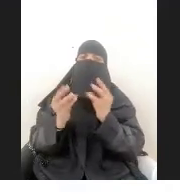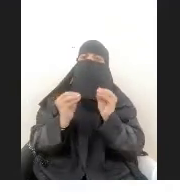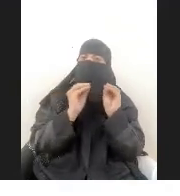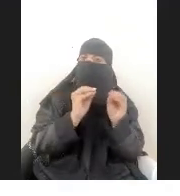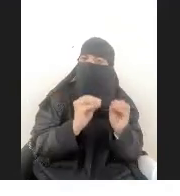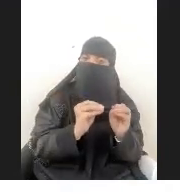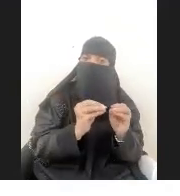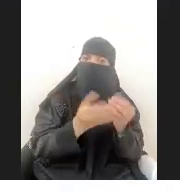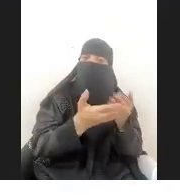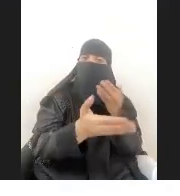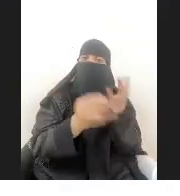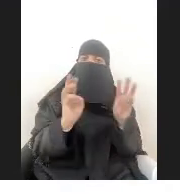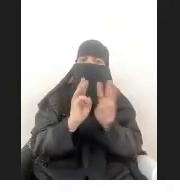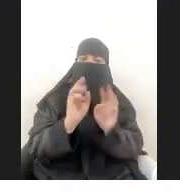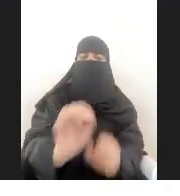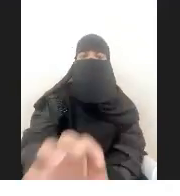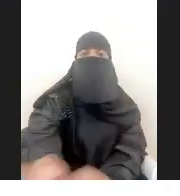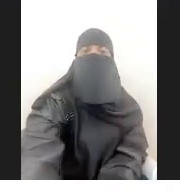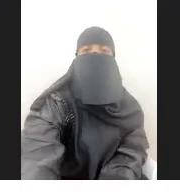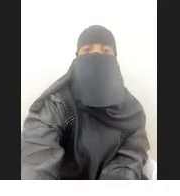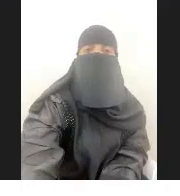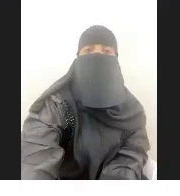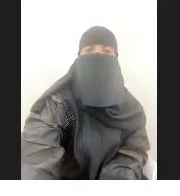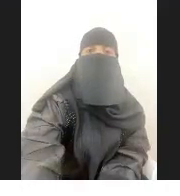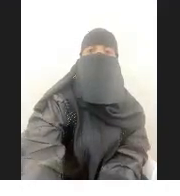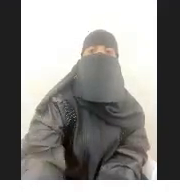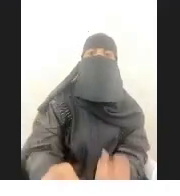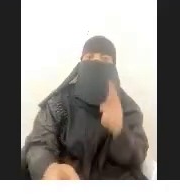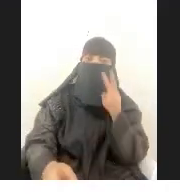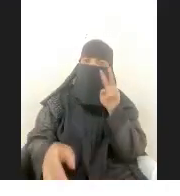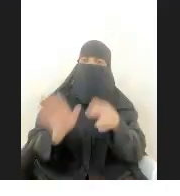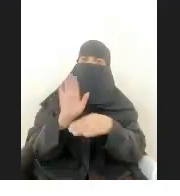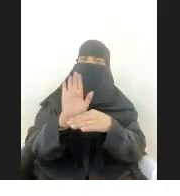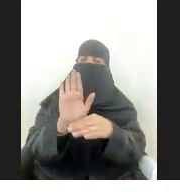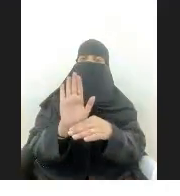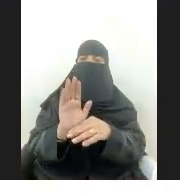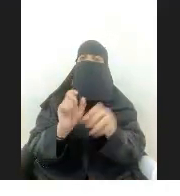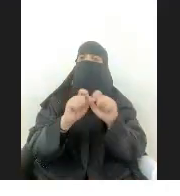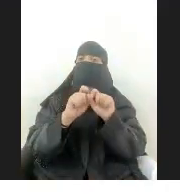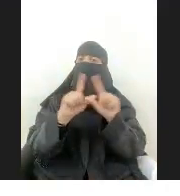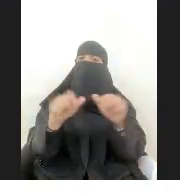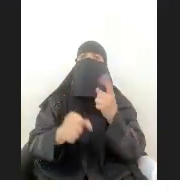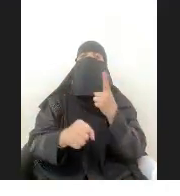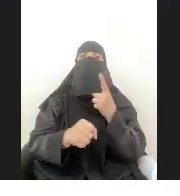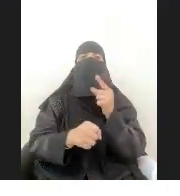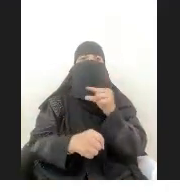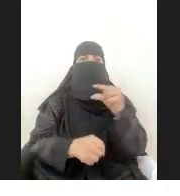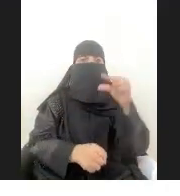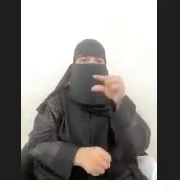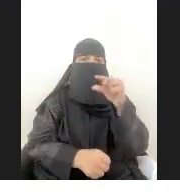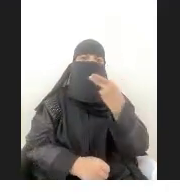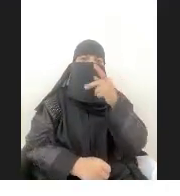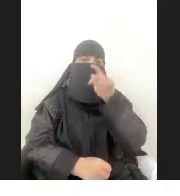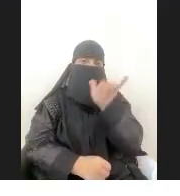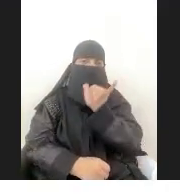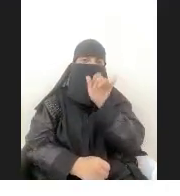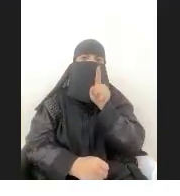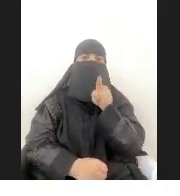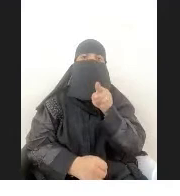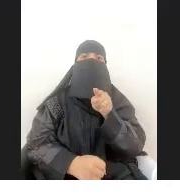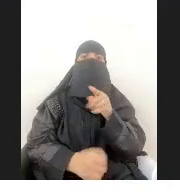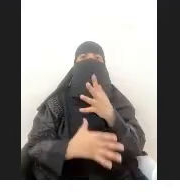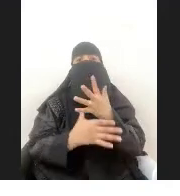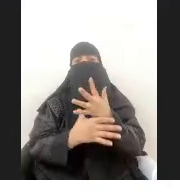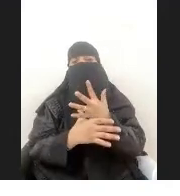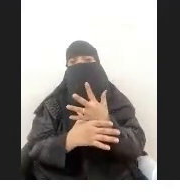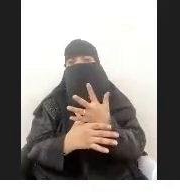سووها. هذه بينها ليكم دكتور علي من الأشياء اللي جدا مهمة وأنصحكم